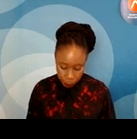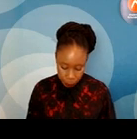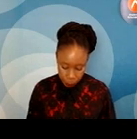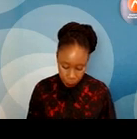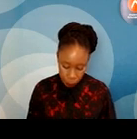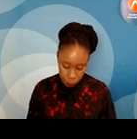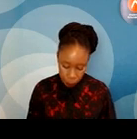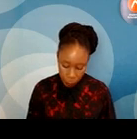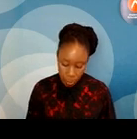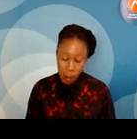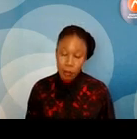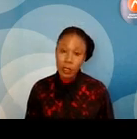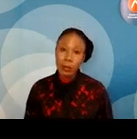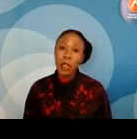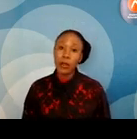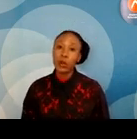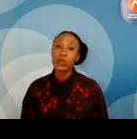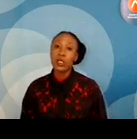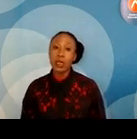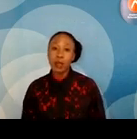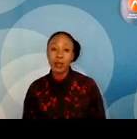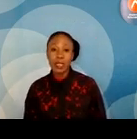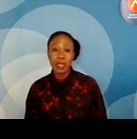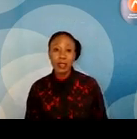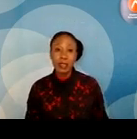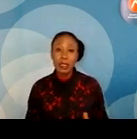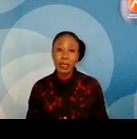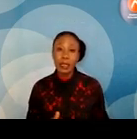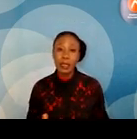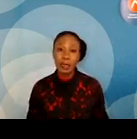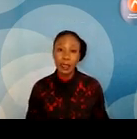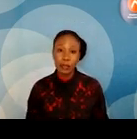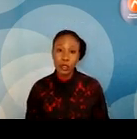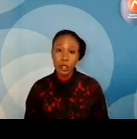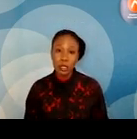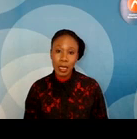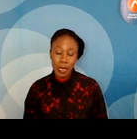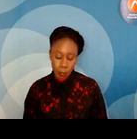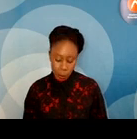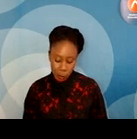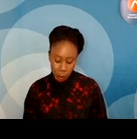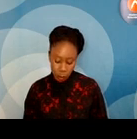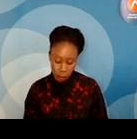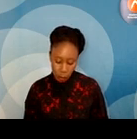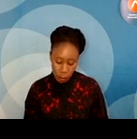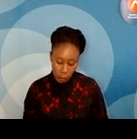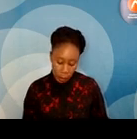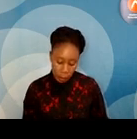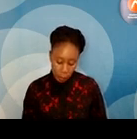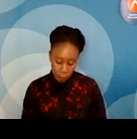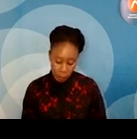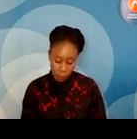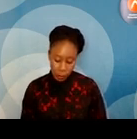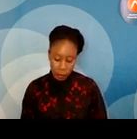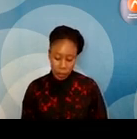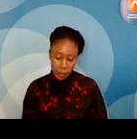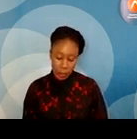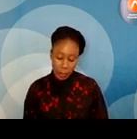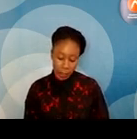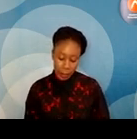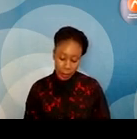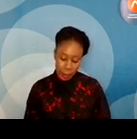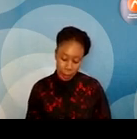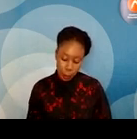åldersdiskriminering. Vi behöver också se över den fysiska arbetsmiljön, framförallt för